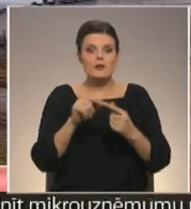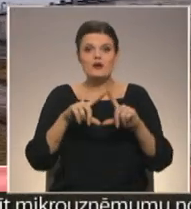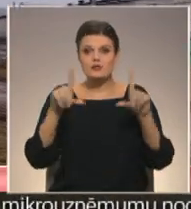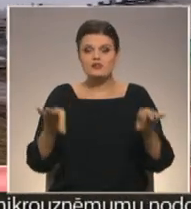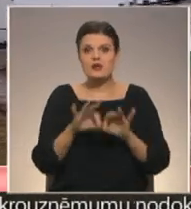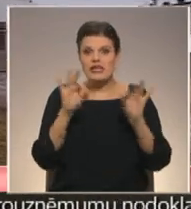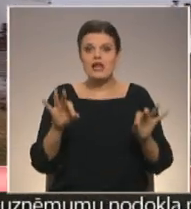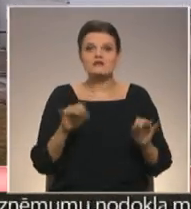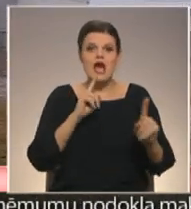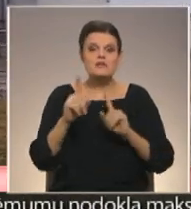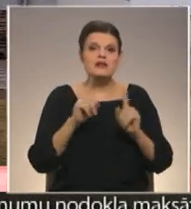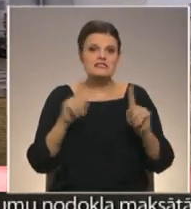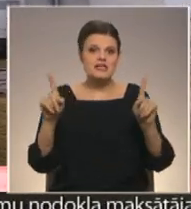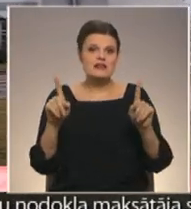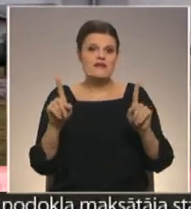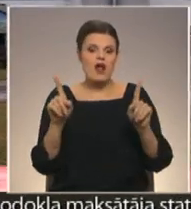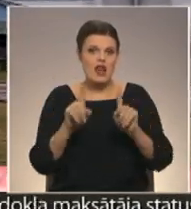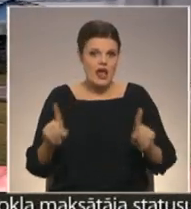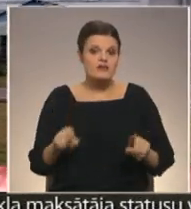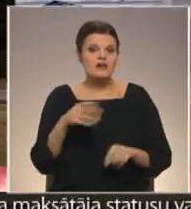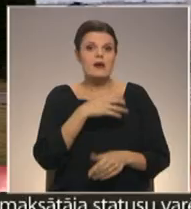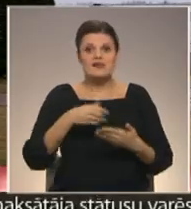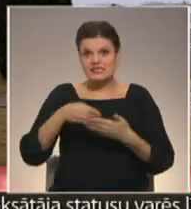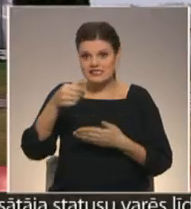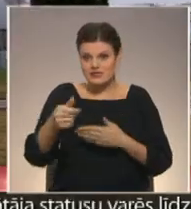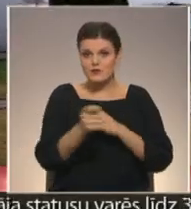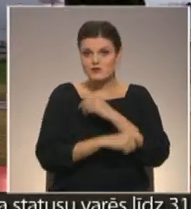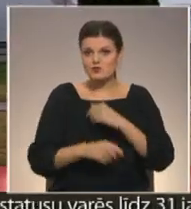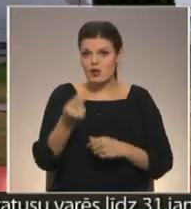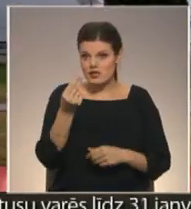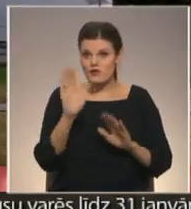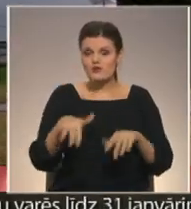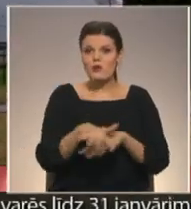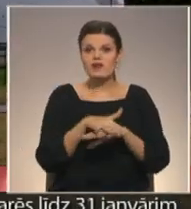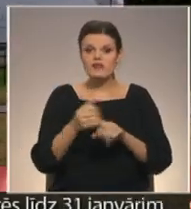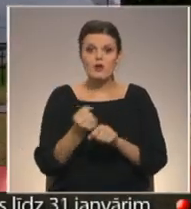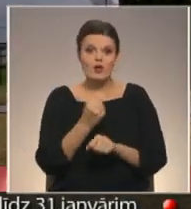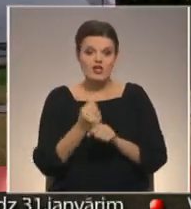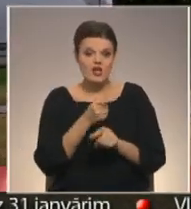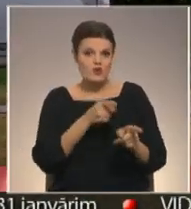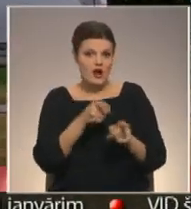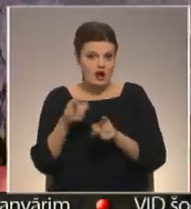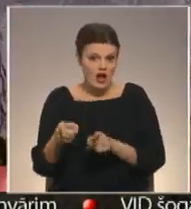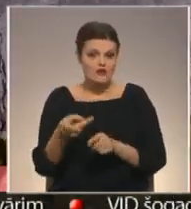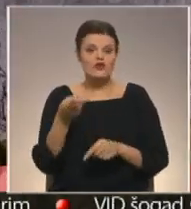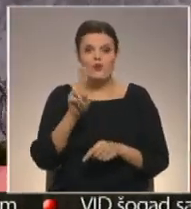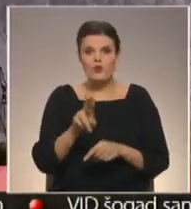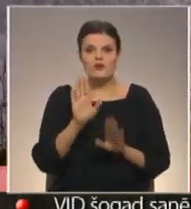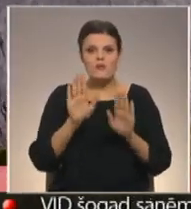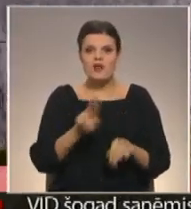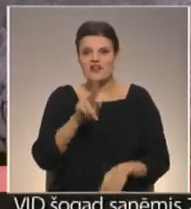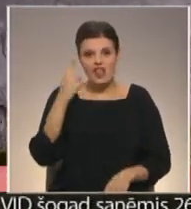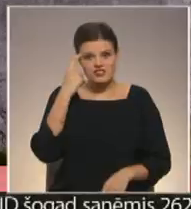uzņēmumu ierosināt administratīvā lietvedība un tam nāksies samaksāt nevien sodu naudu par vidē nodarīto kaitējumu, bet arī par neziņošanu